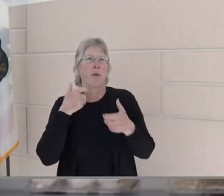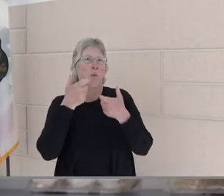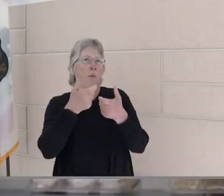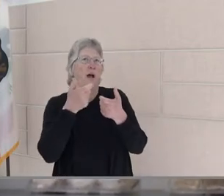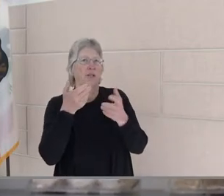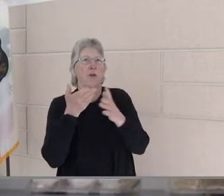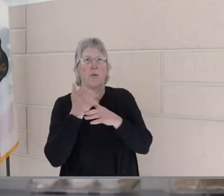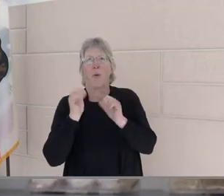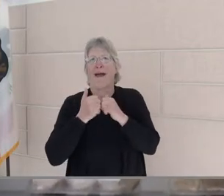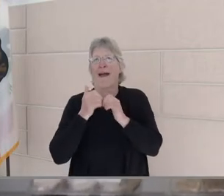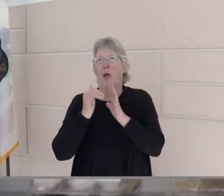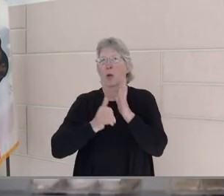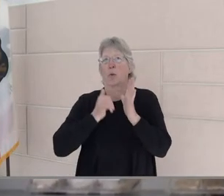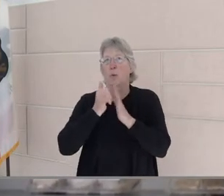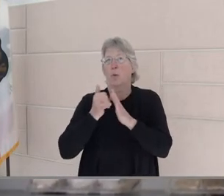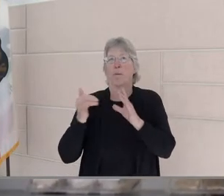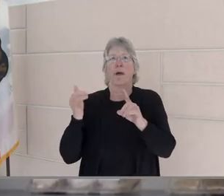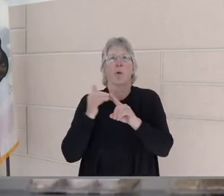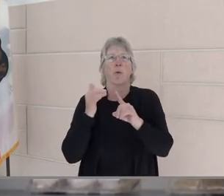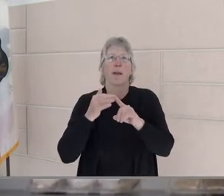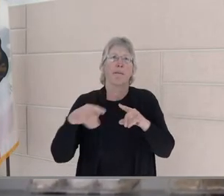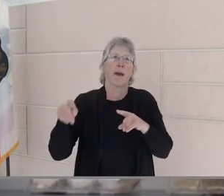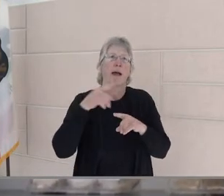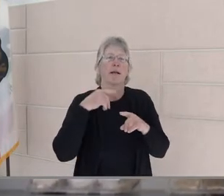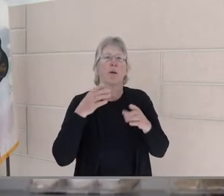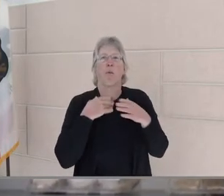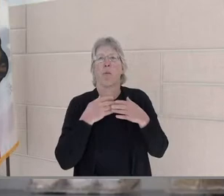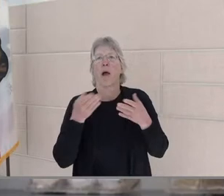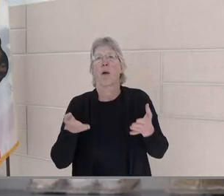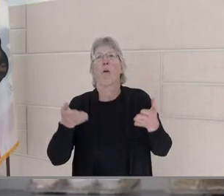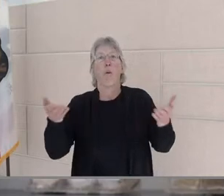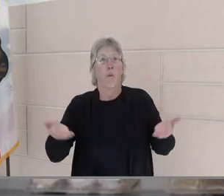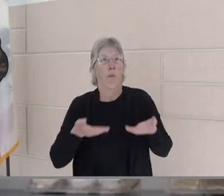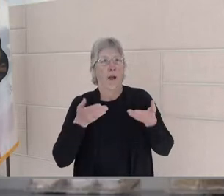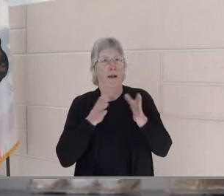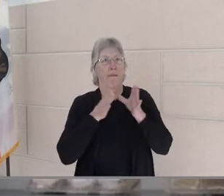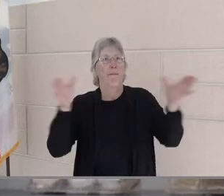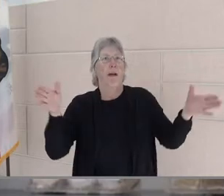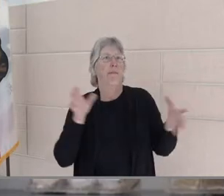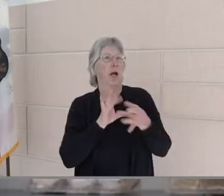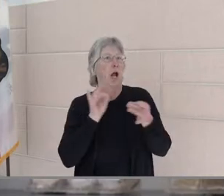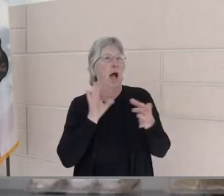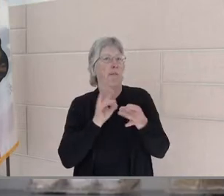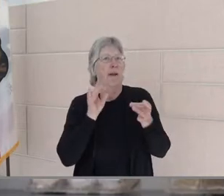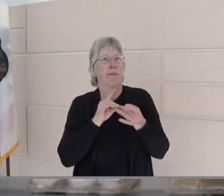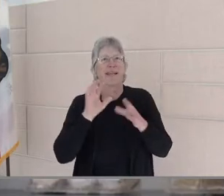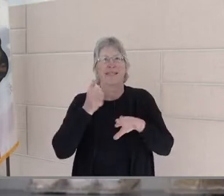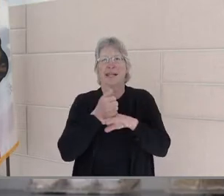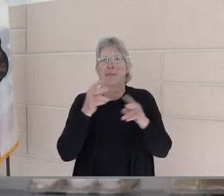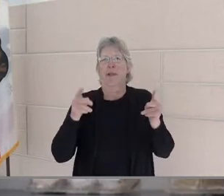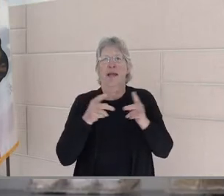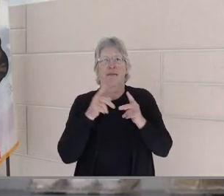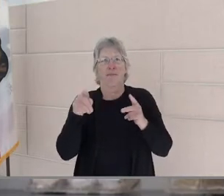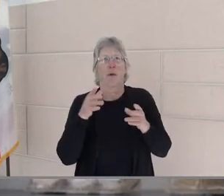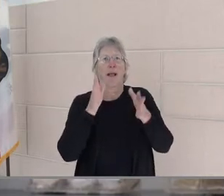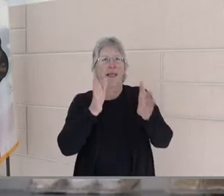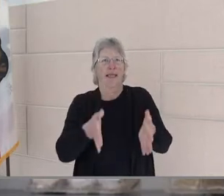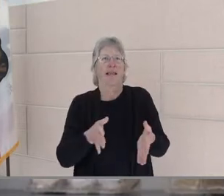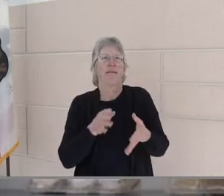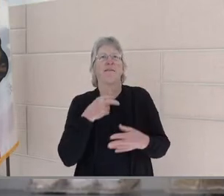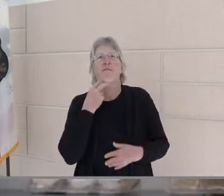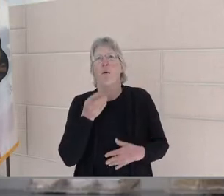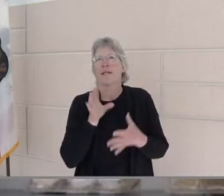มอกุลหน่อยบานจำนายปีโจรวมสตาร์ยังตายแต่ตะตูลการดับปีประดามพญาหมอกปีซาเทียนณ